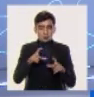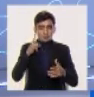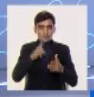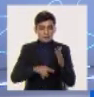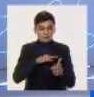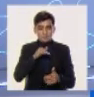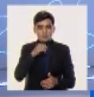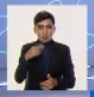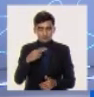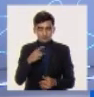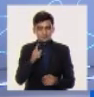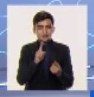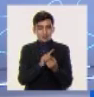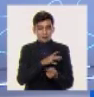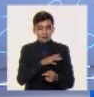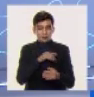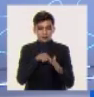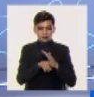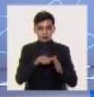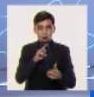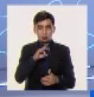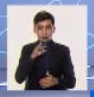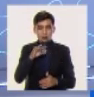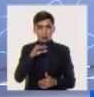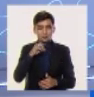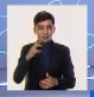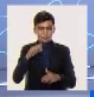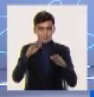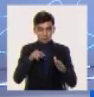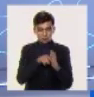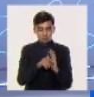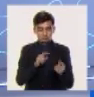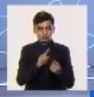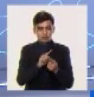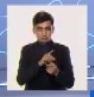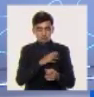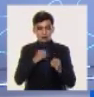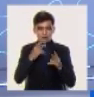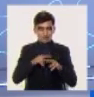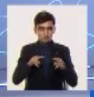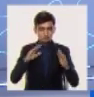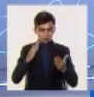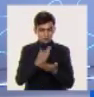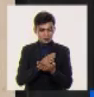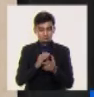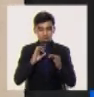доверились фонду, так как встречи проходили в филиале партии «Нур-Отан». Как такое возможно, выяснял Ардак Камал.